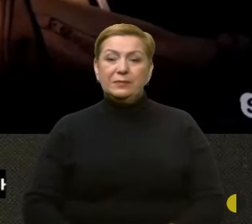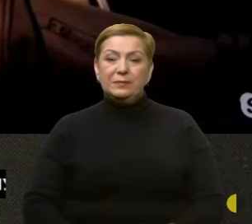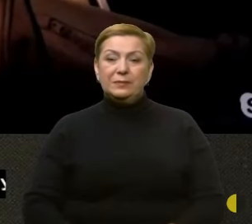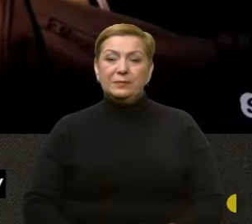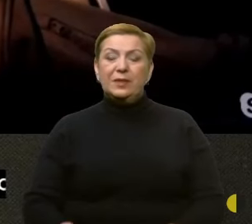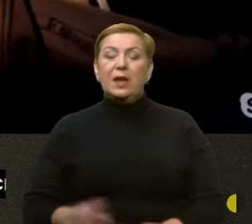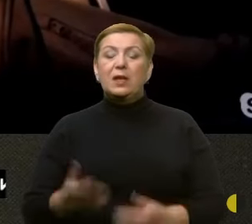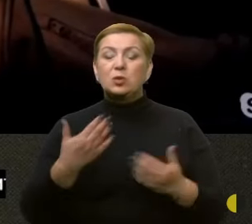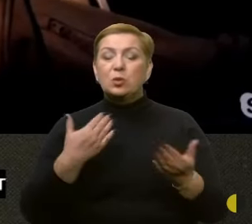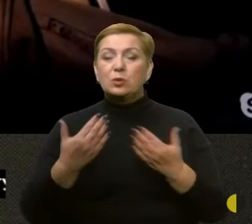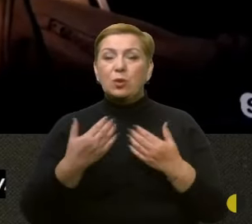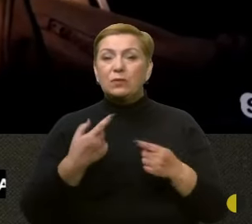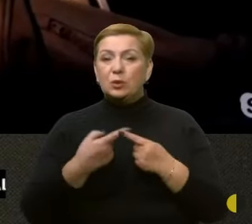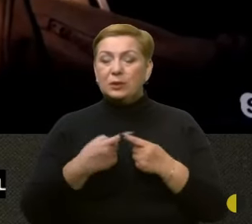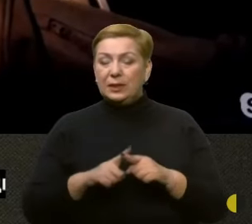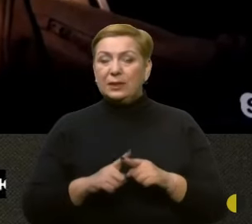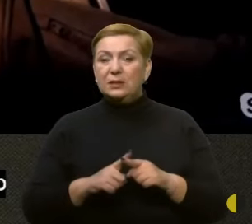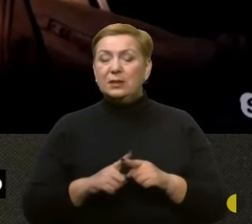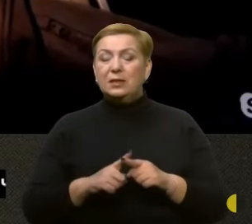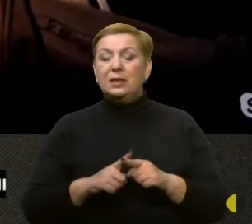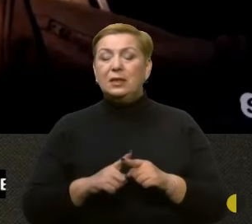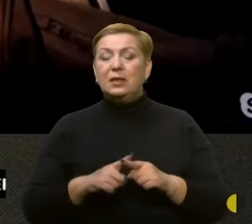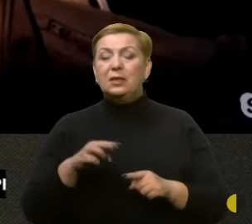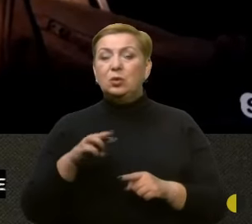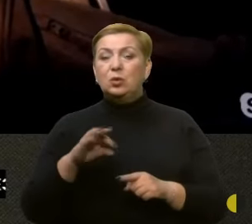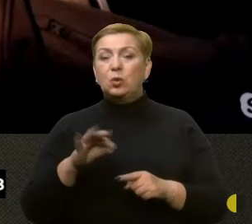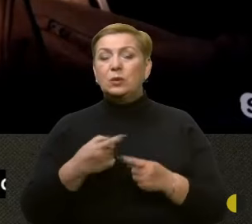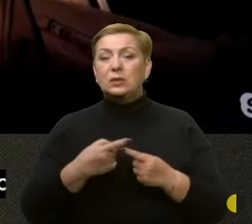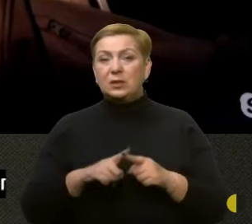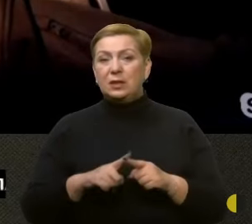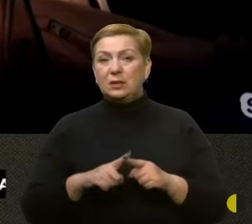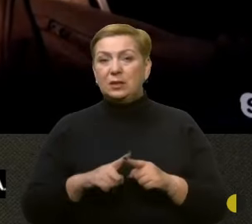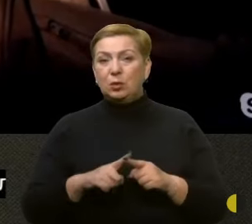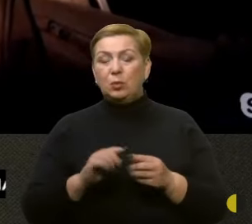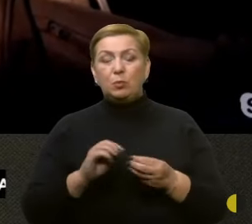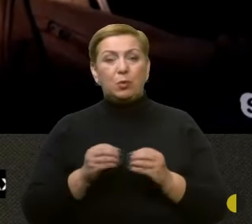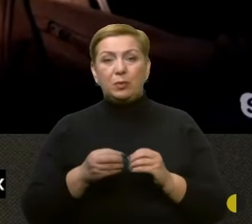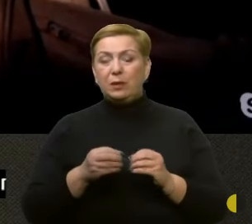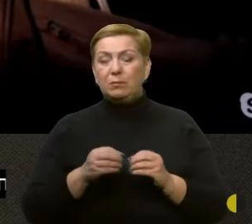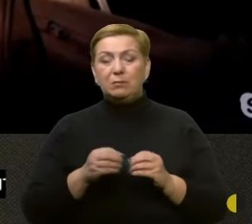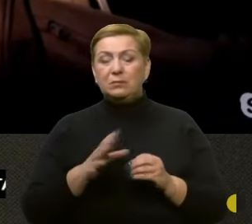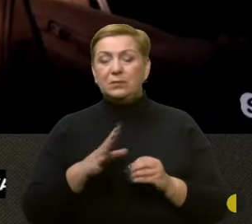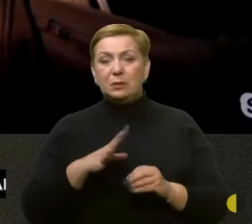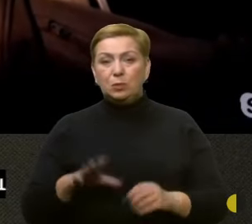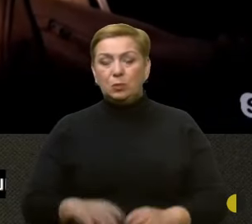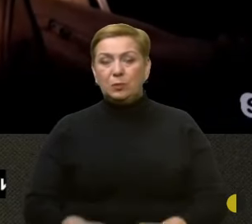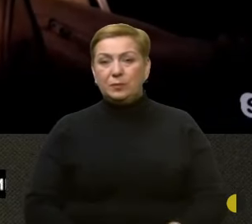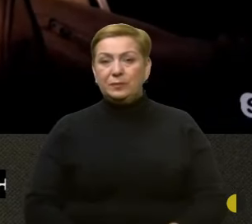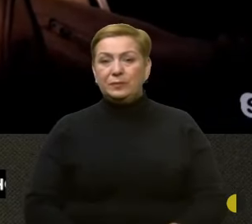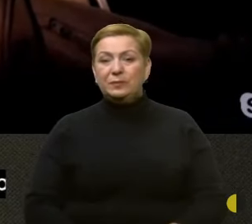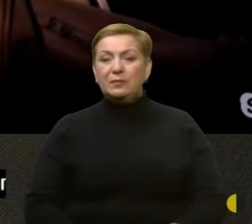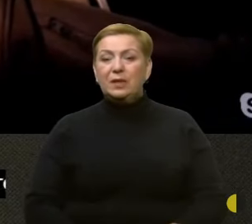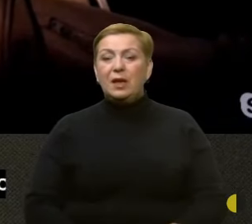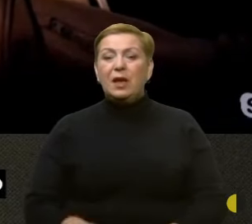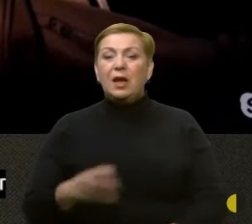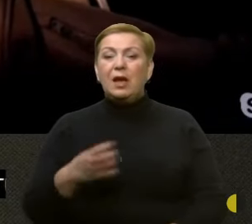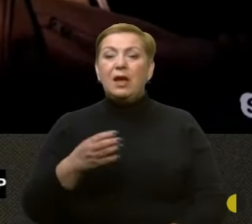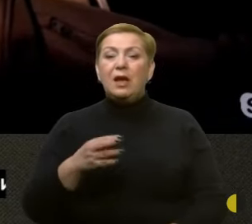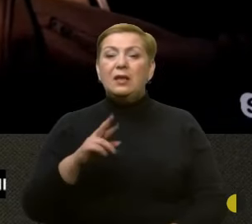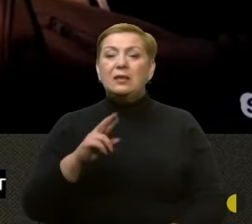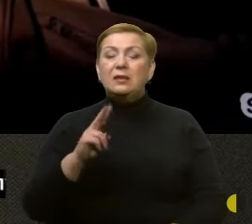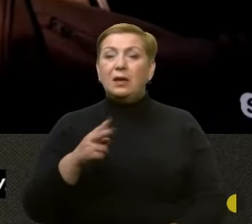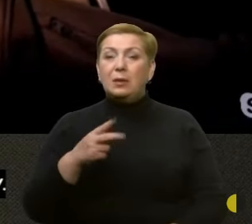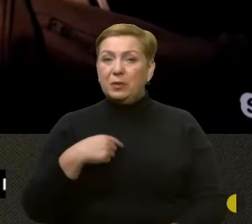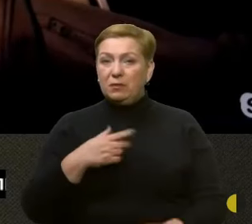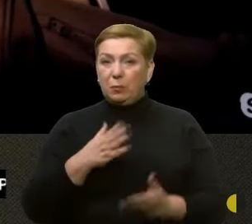Що стосовно техніки, то з технікою, в принципі, проблем не було. Угу. Пане Леоніде, так як ми в прямому ефірі